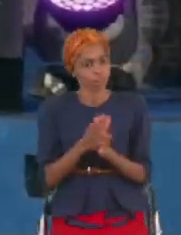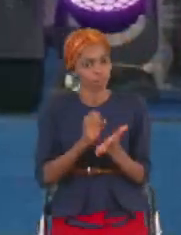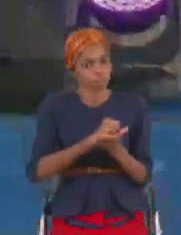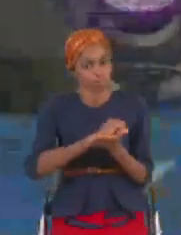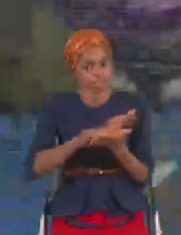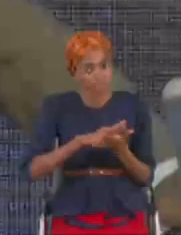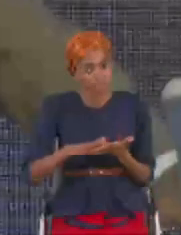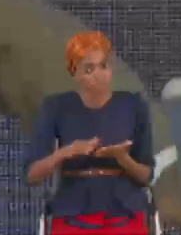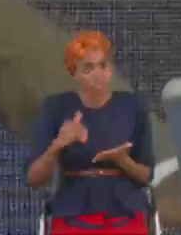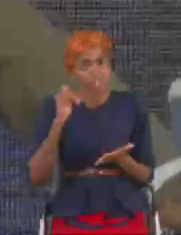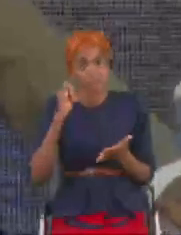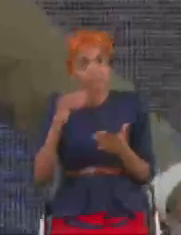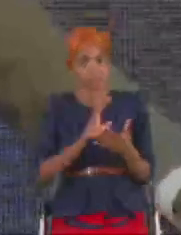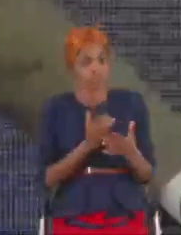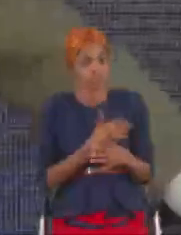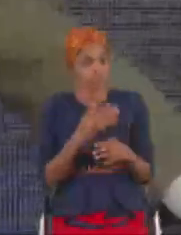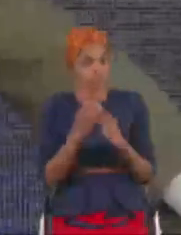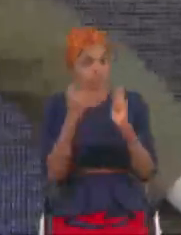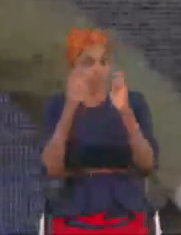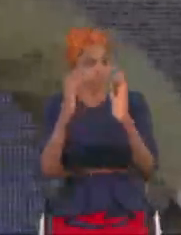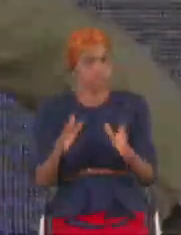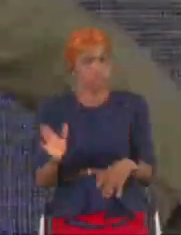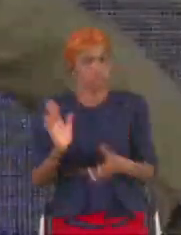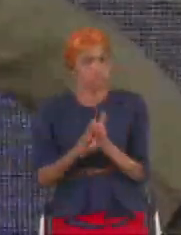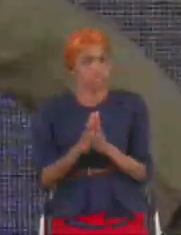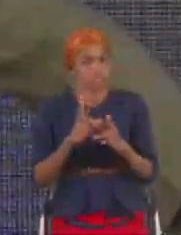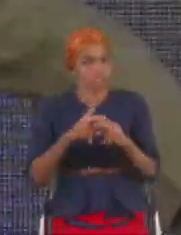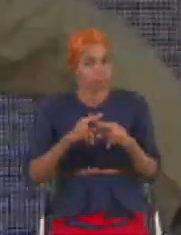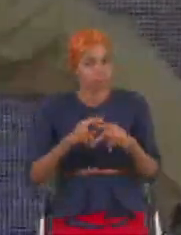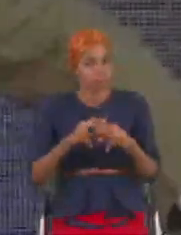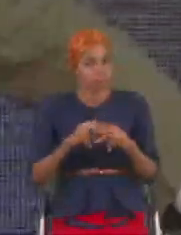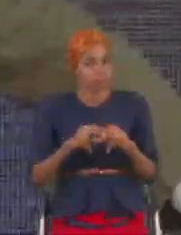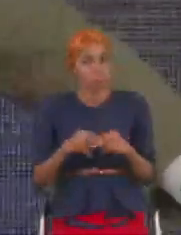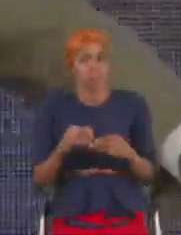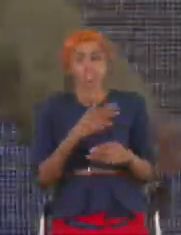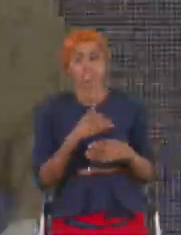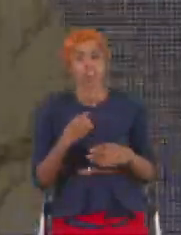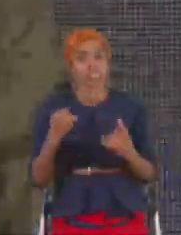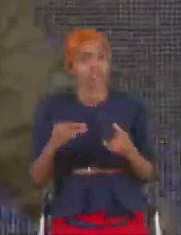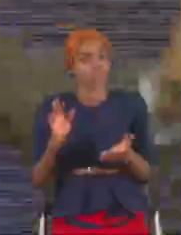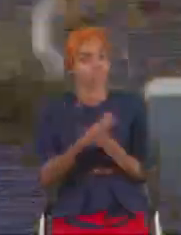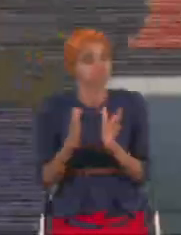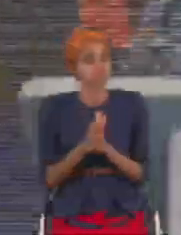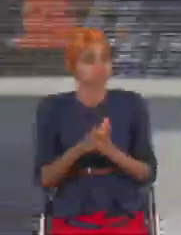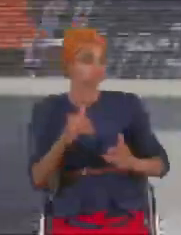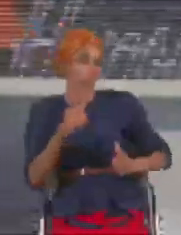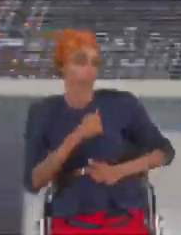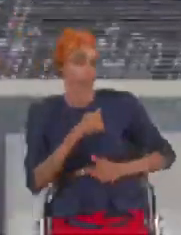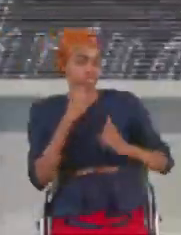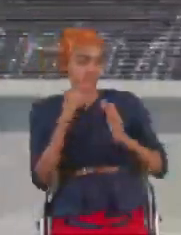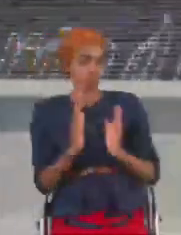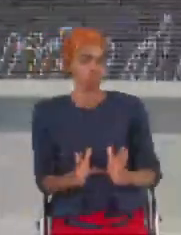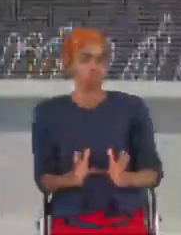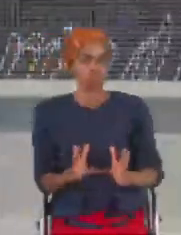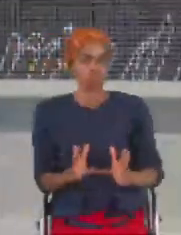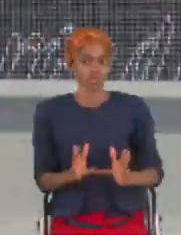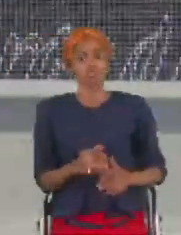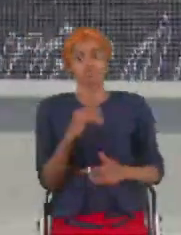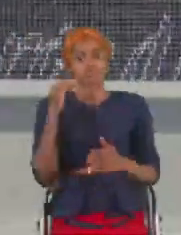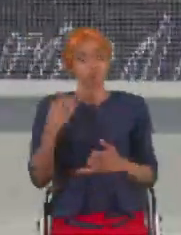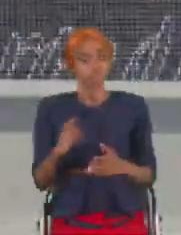qui est devenu un gagneur dame qui est devenu le sel il est devenu le soldat un soldat du